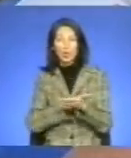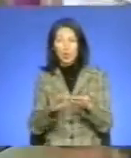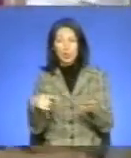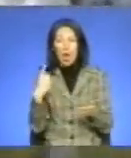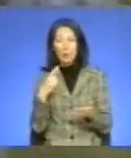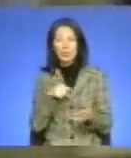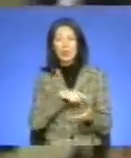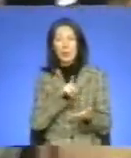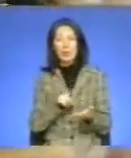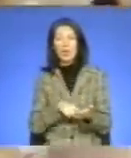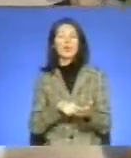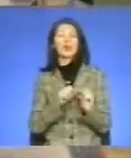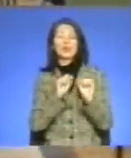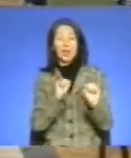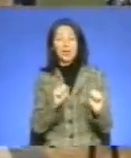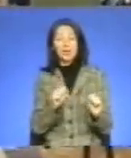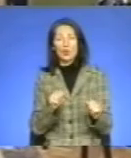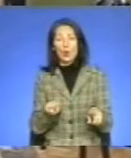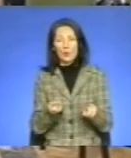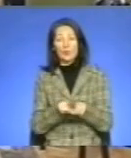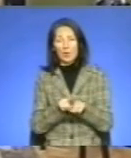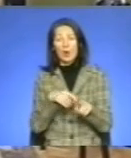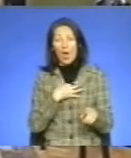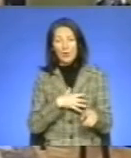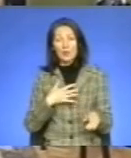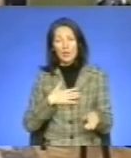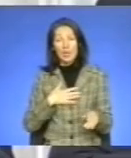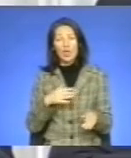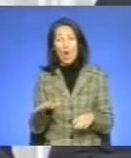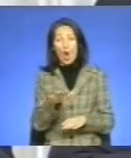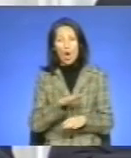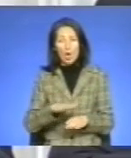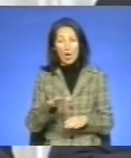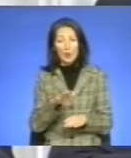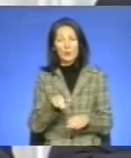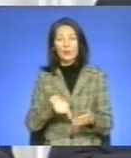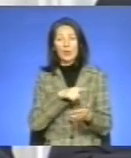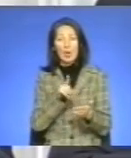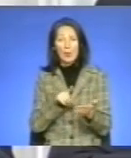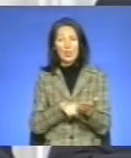навколишнього середовища актуальні для нашого краю, зазначив він. Питання